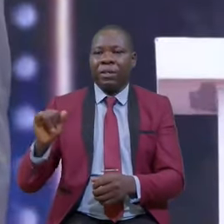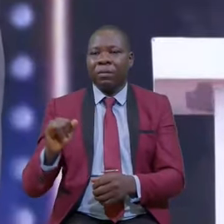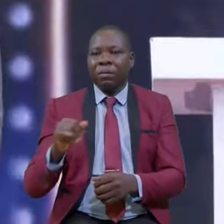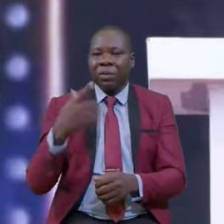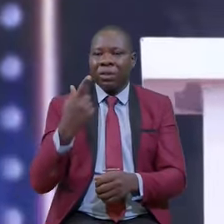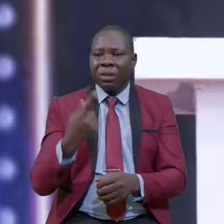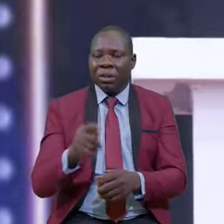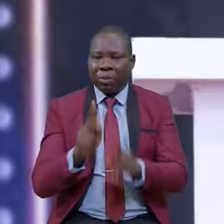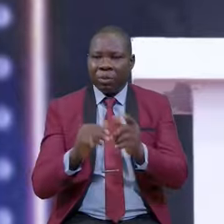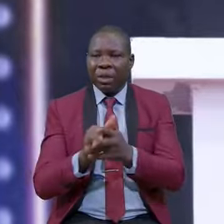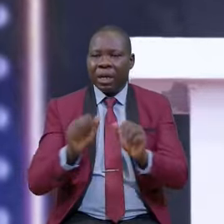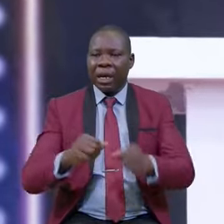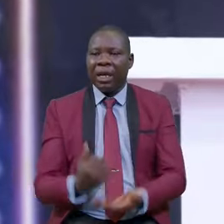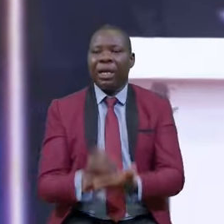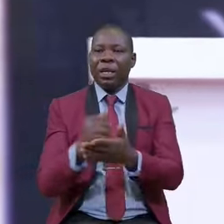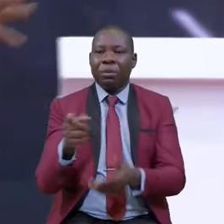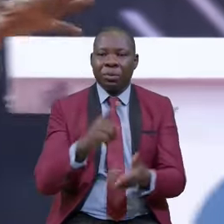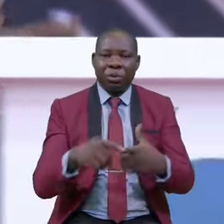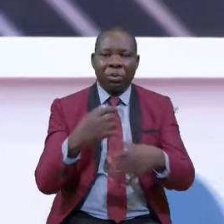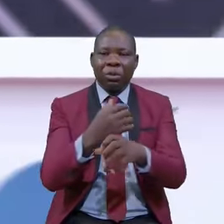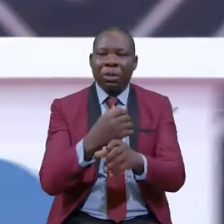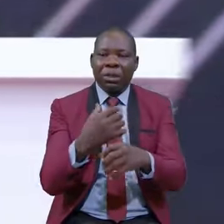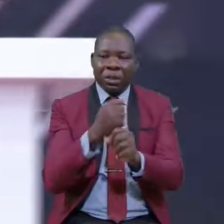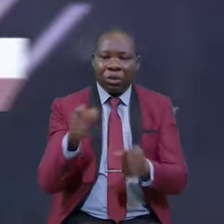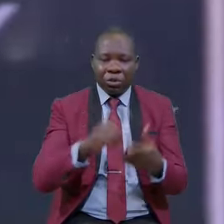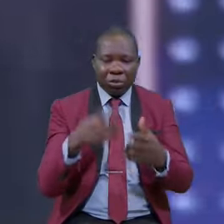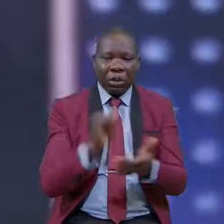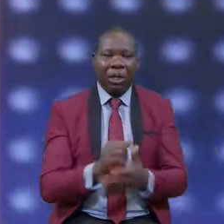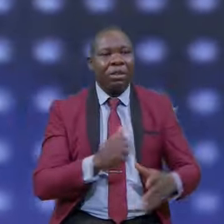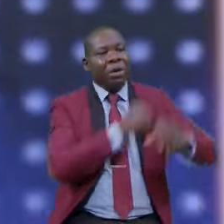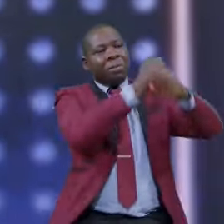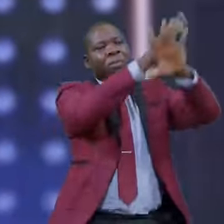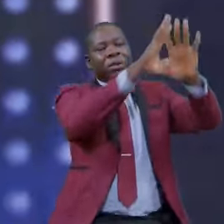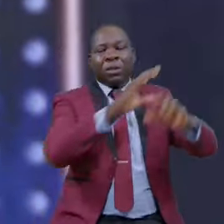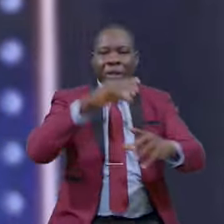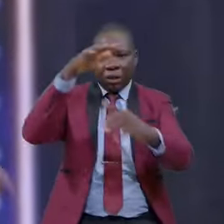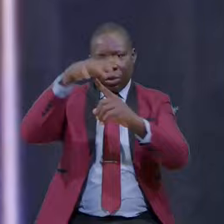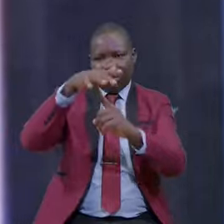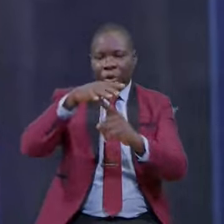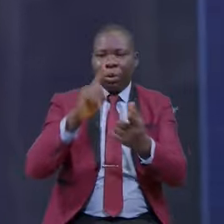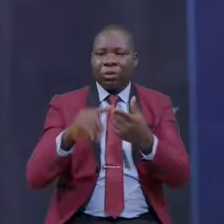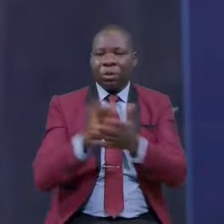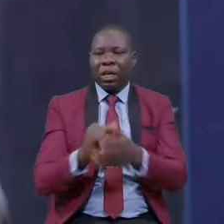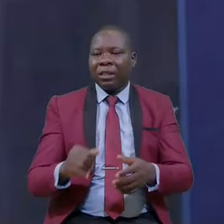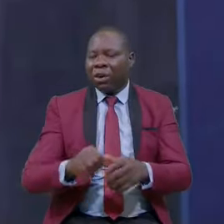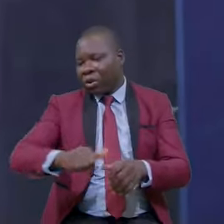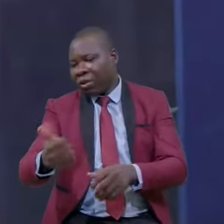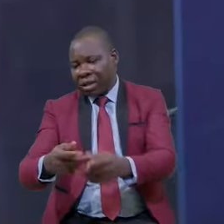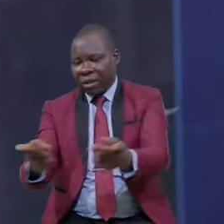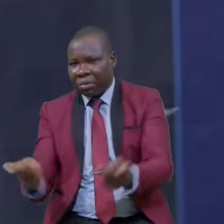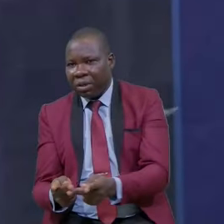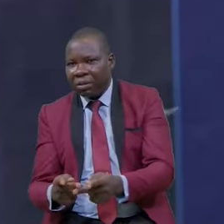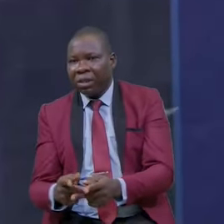t'aider et t'amener à tel sommet de la montagne, qui vont t'amener à tel territoire, qui vont t'amener à tel autre endroit, tu bâtis